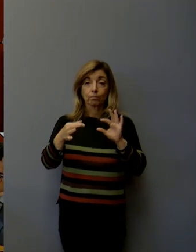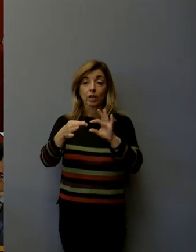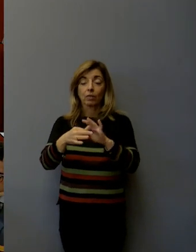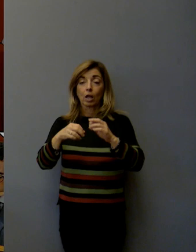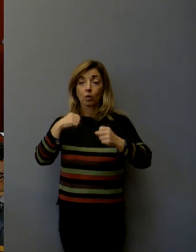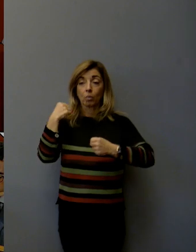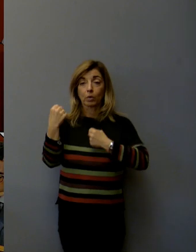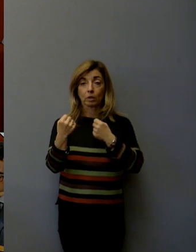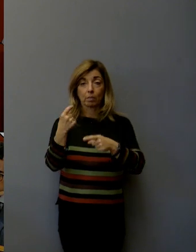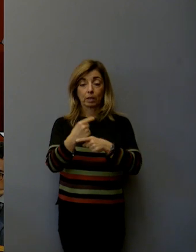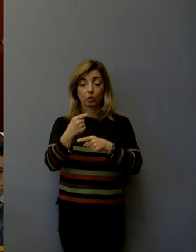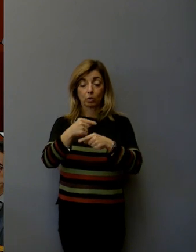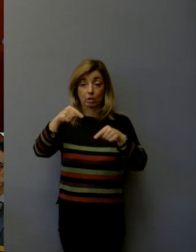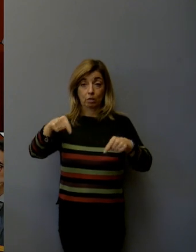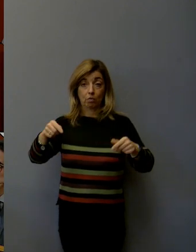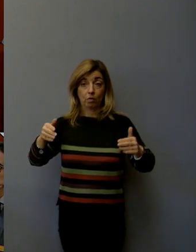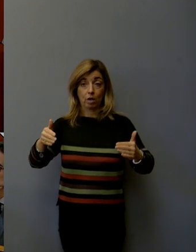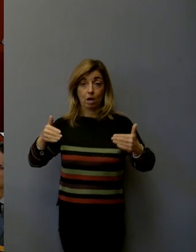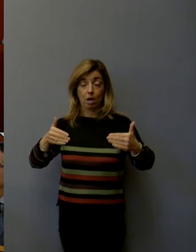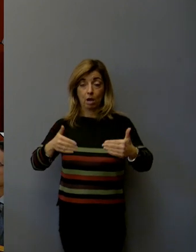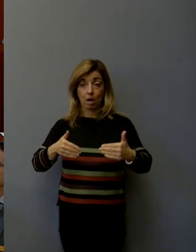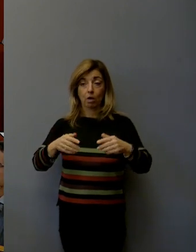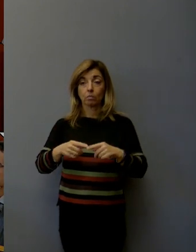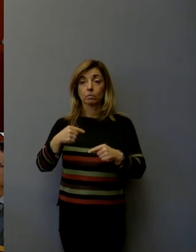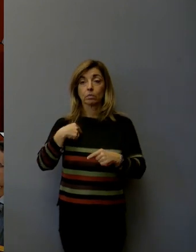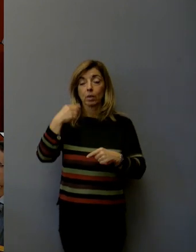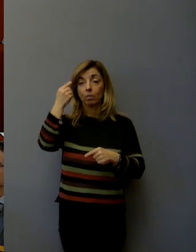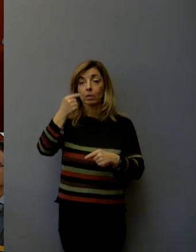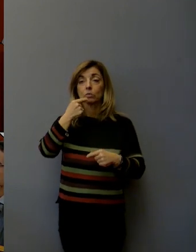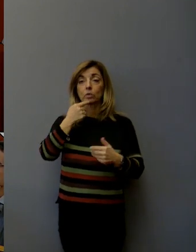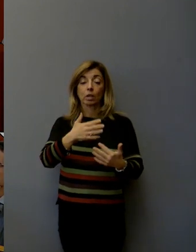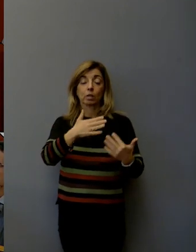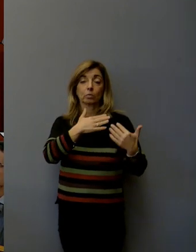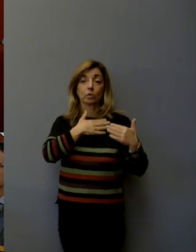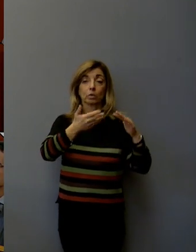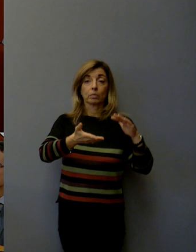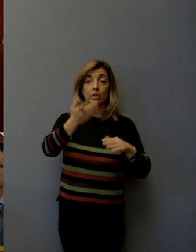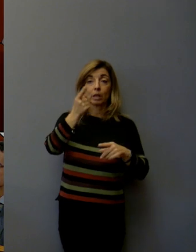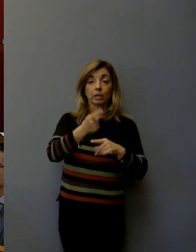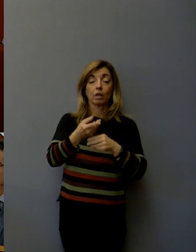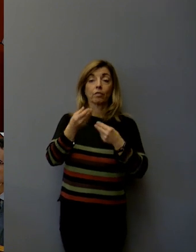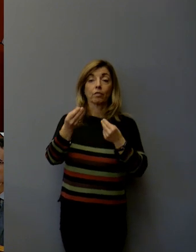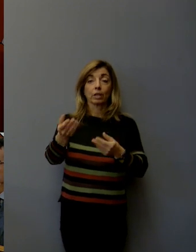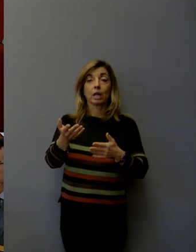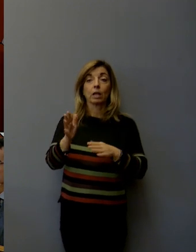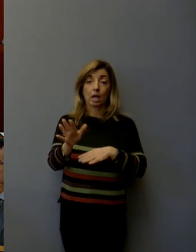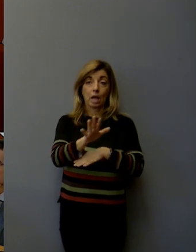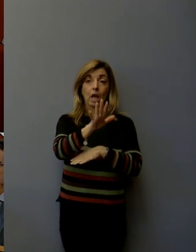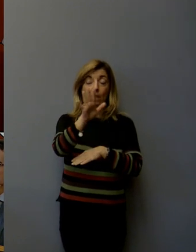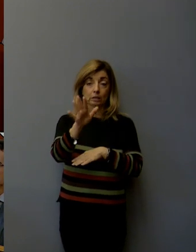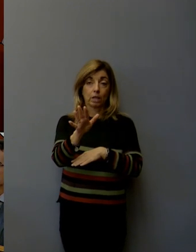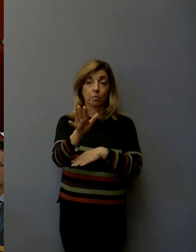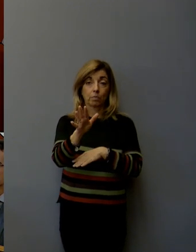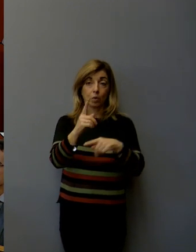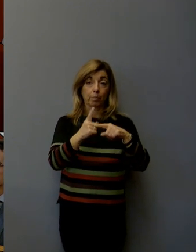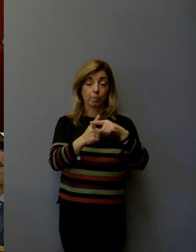quest'aula Io penso che chi ha le maggiori responsabilità debba dare il buon esempio non è un buon esempio